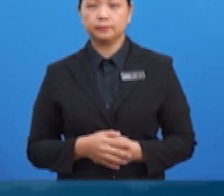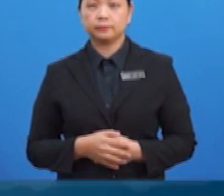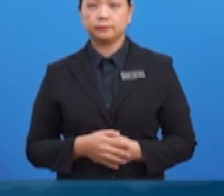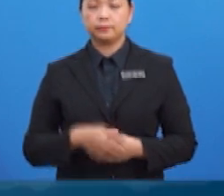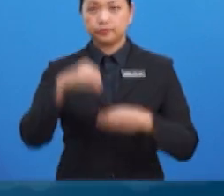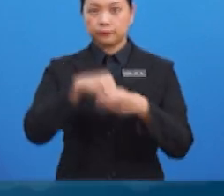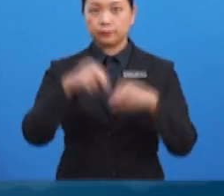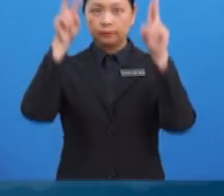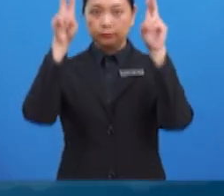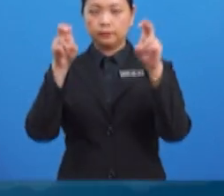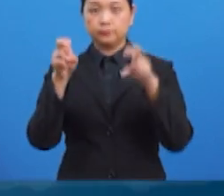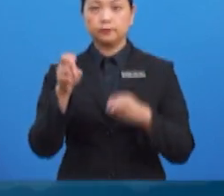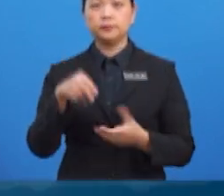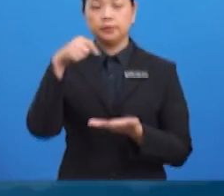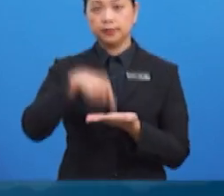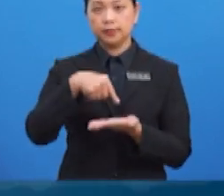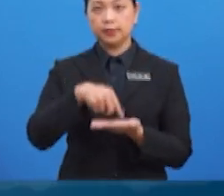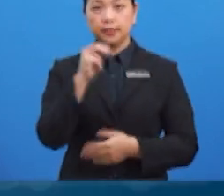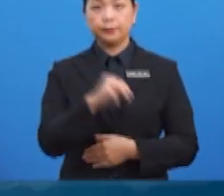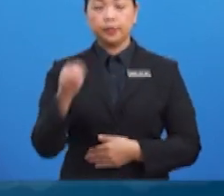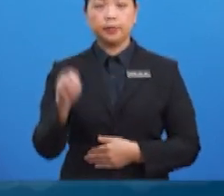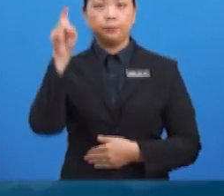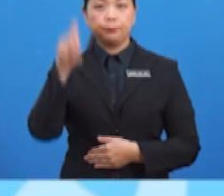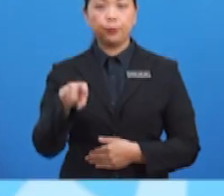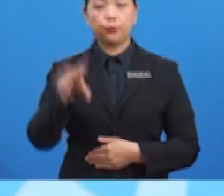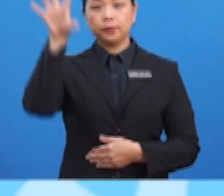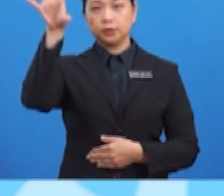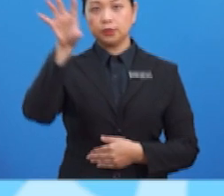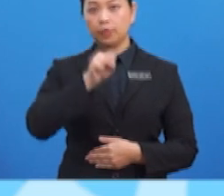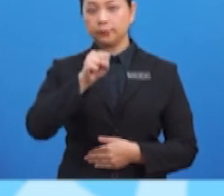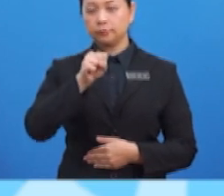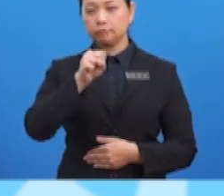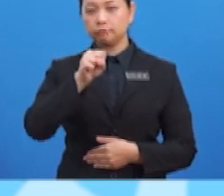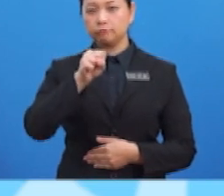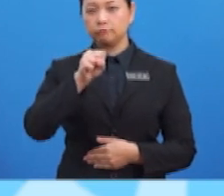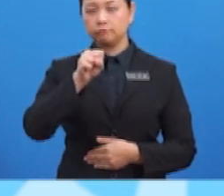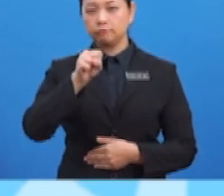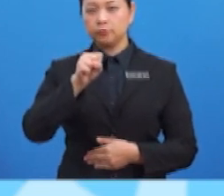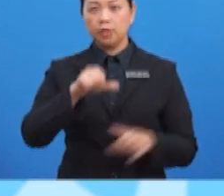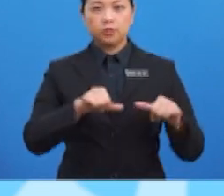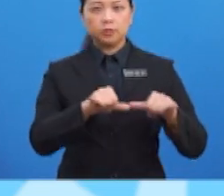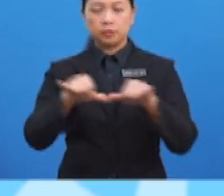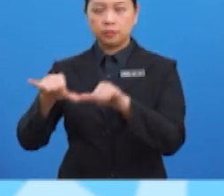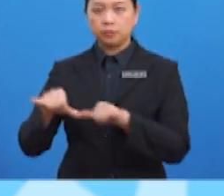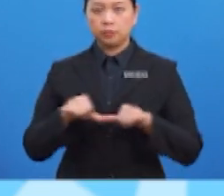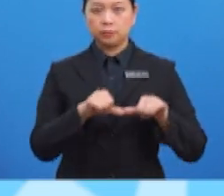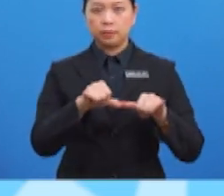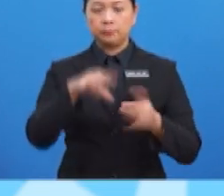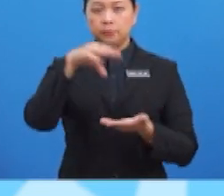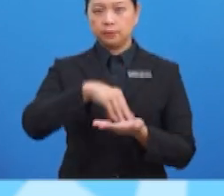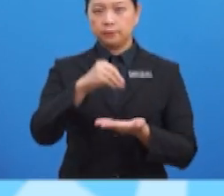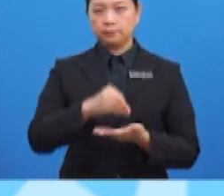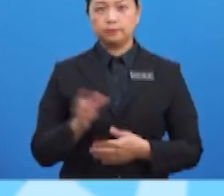Dalam tajuk ini, murid-murid perlu mencapai standard pembelajaran seperti